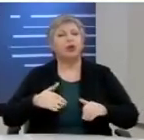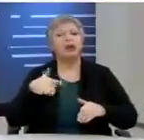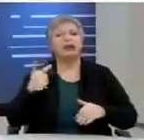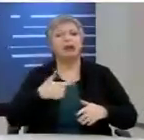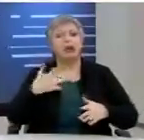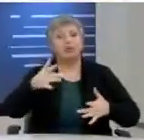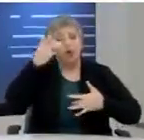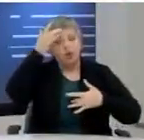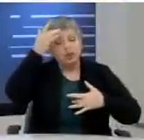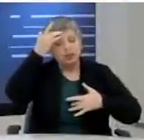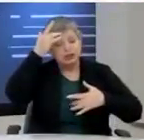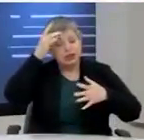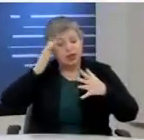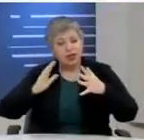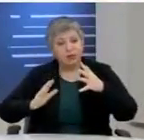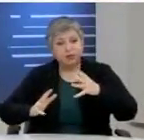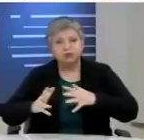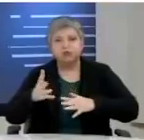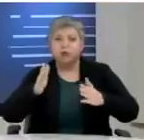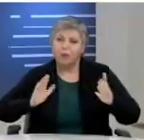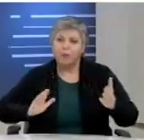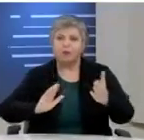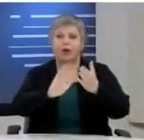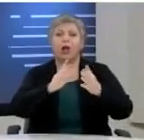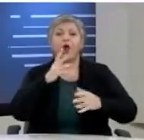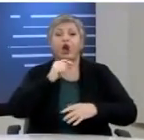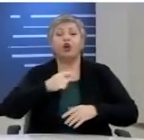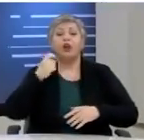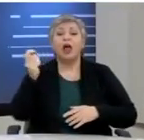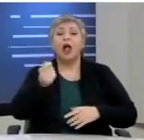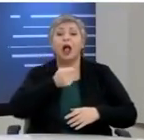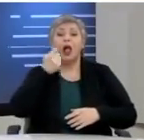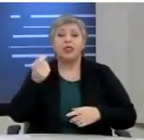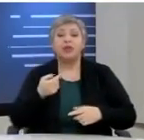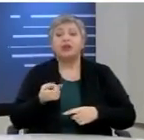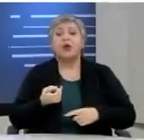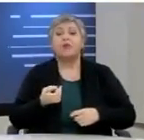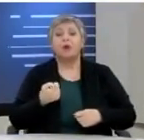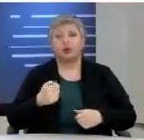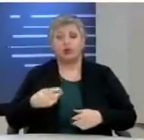μας απέναντι σε αυτή τη μεγάλη ιστορική εθνική πρόκληση. Να τελειώσει η υποκρισία,